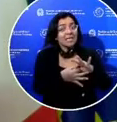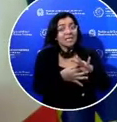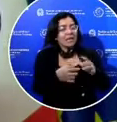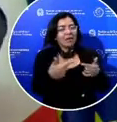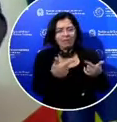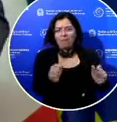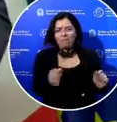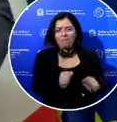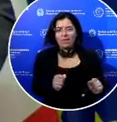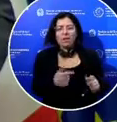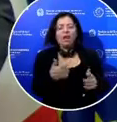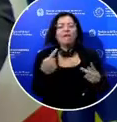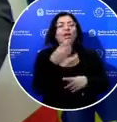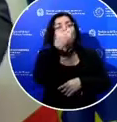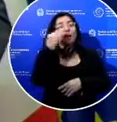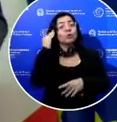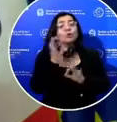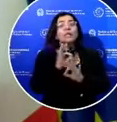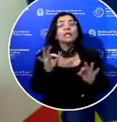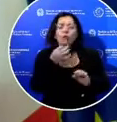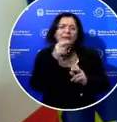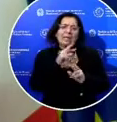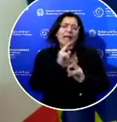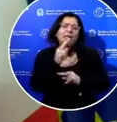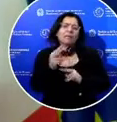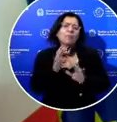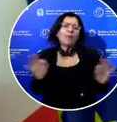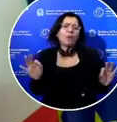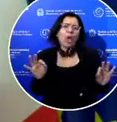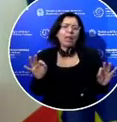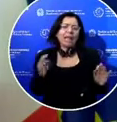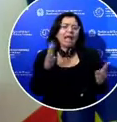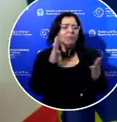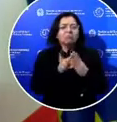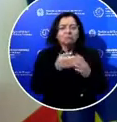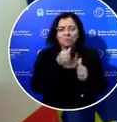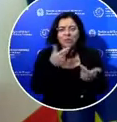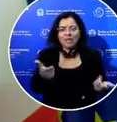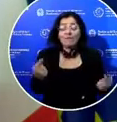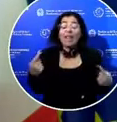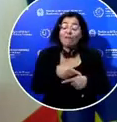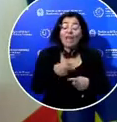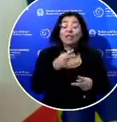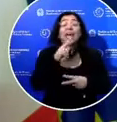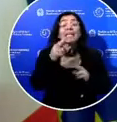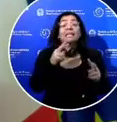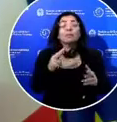ma danno già una risposta. Invece le risposte dovranno nascere da questo confronto